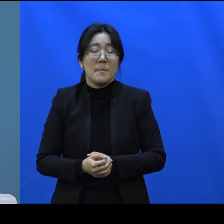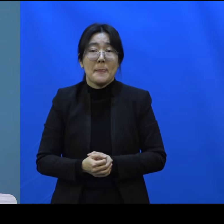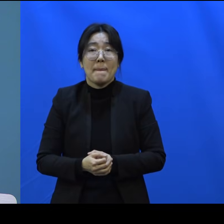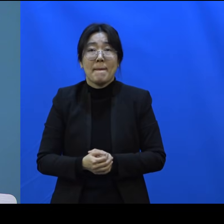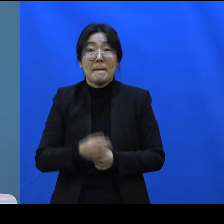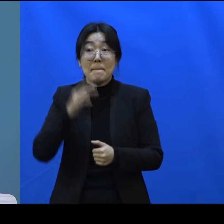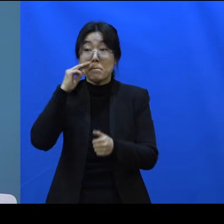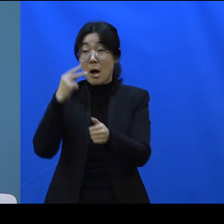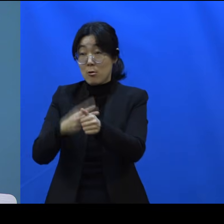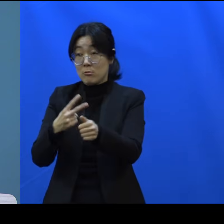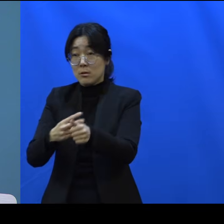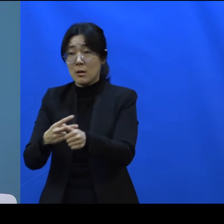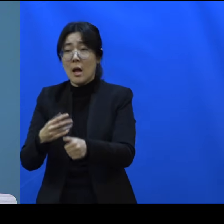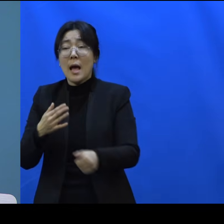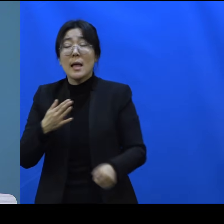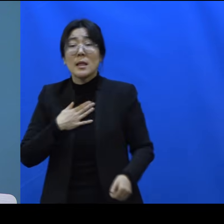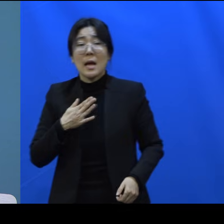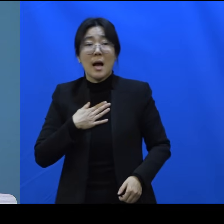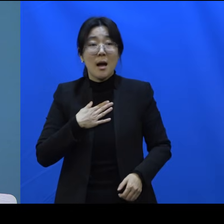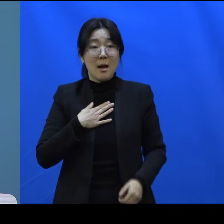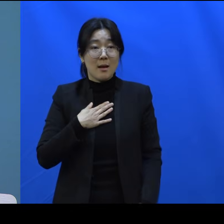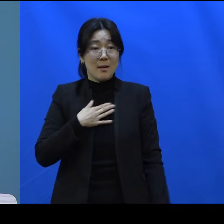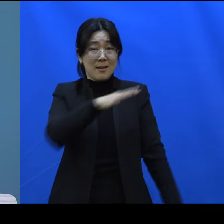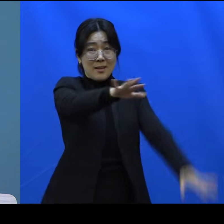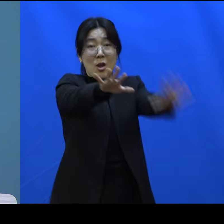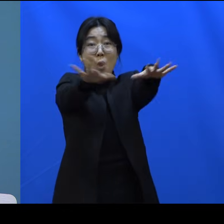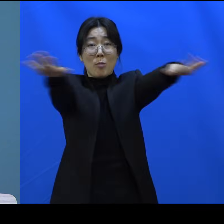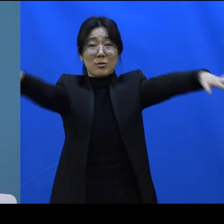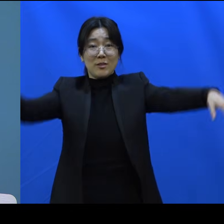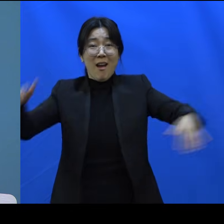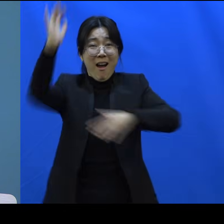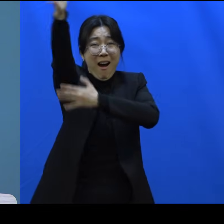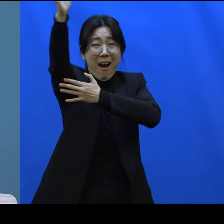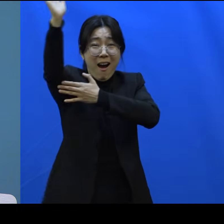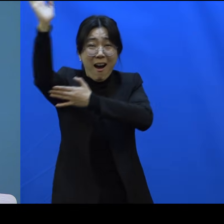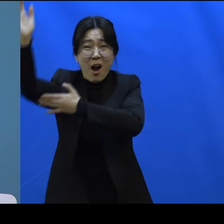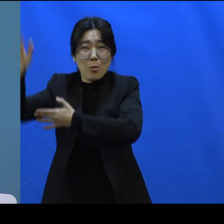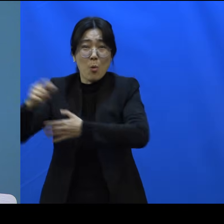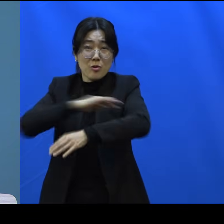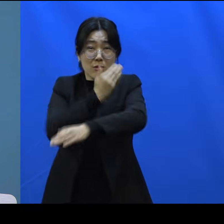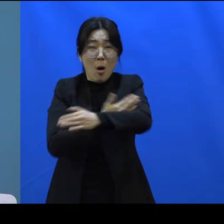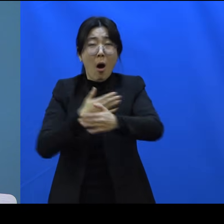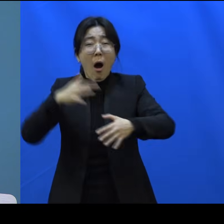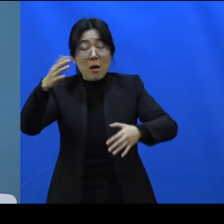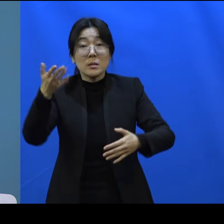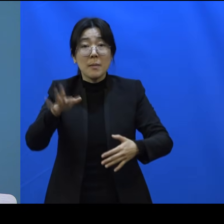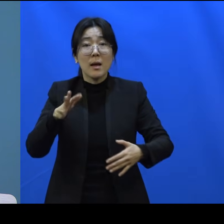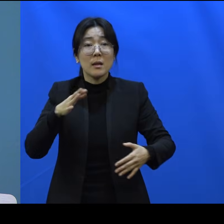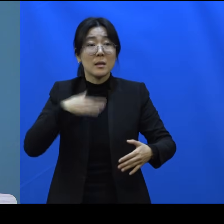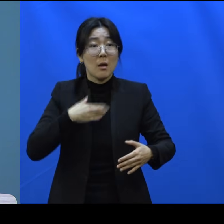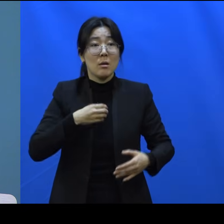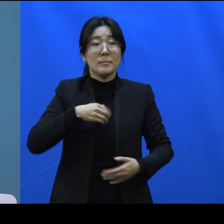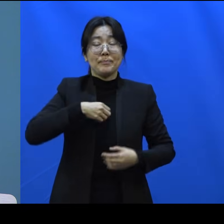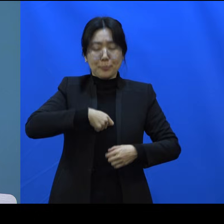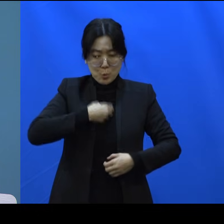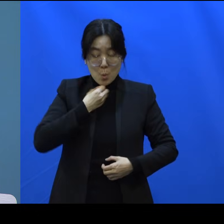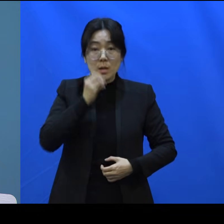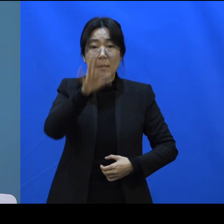지금 바울이 내가 약하다라고 하는 걸 고백하는 것은 엄청난 고백이에요. 엄청난 고백이에요. 이게 어렵다는